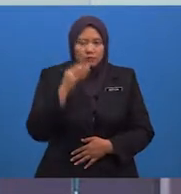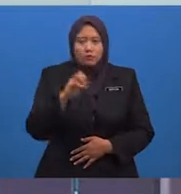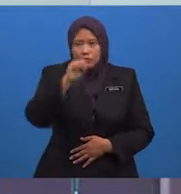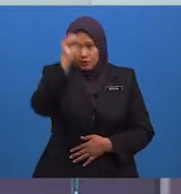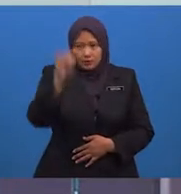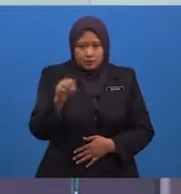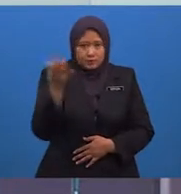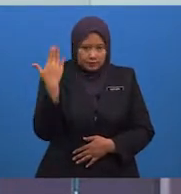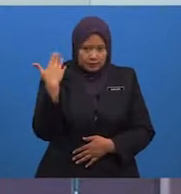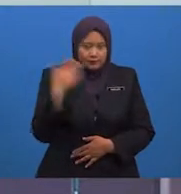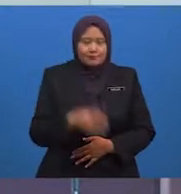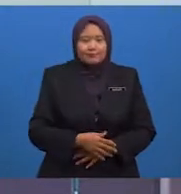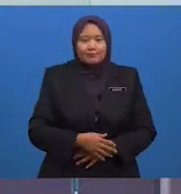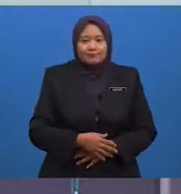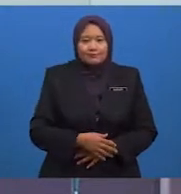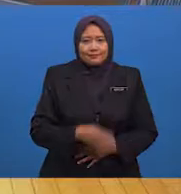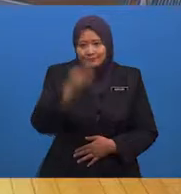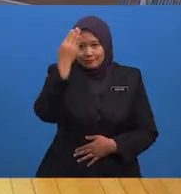Bijak sekali murid-murid sekalian.